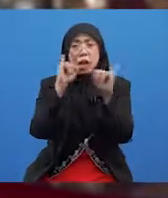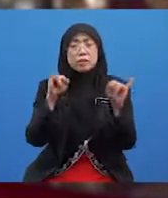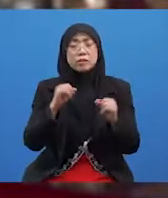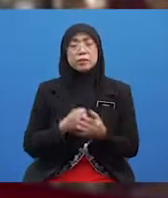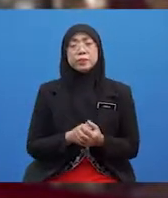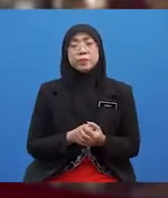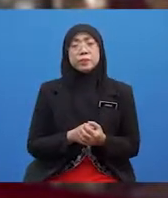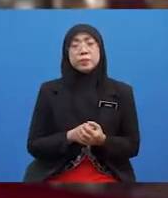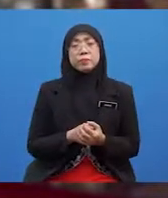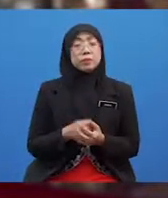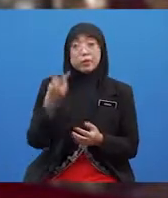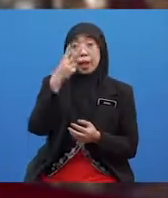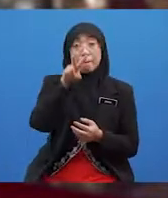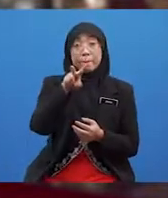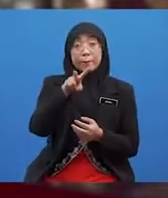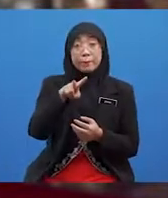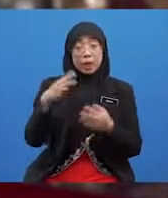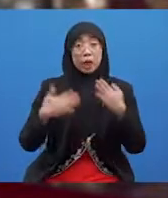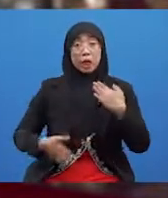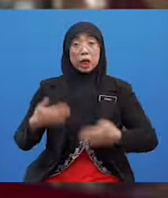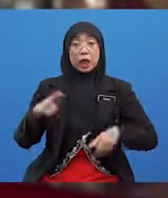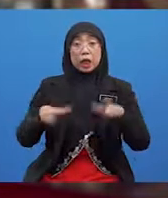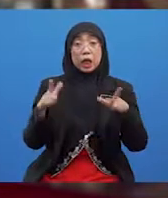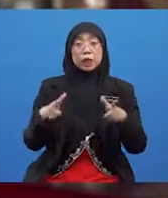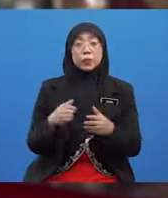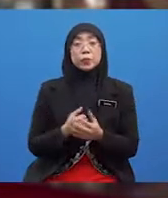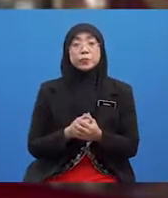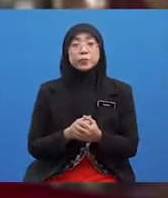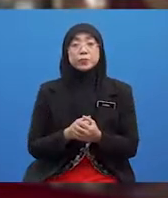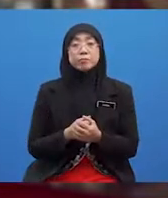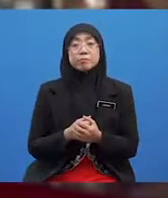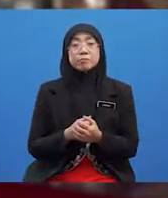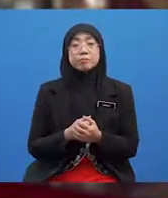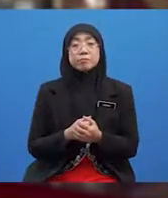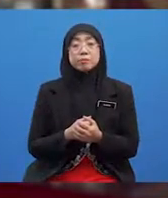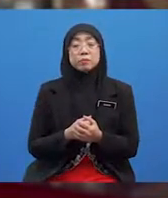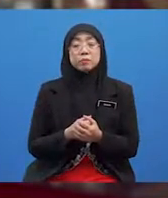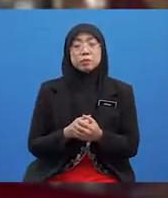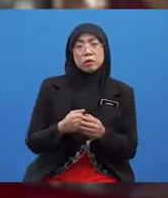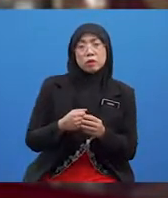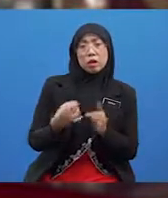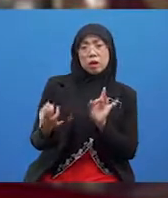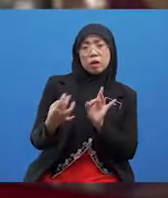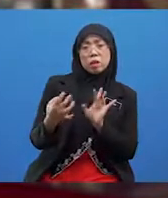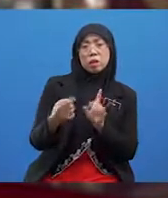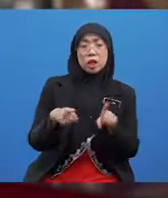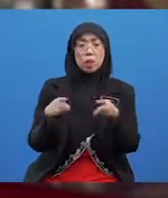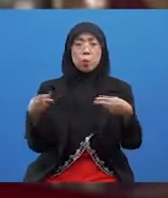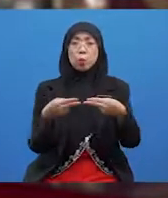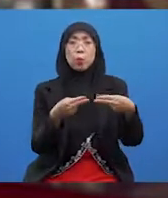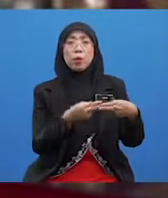tingkah laku motor sepanjang kehidupan, melibatkan interaksi berkaitan